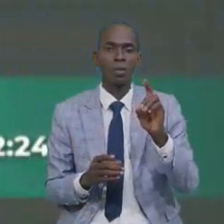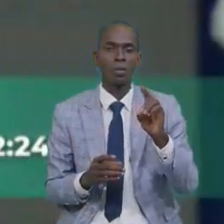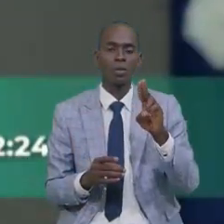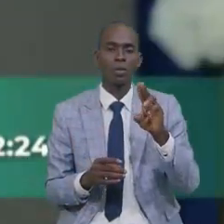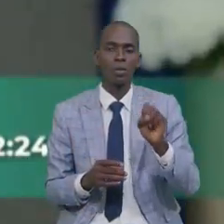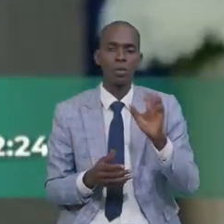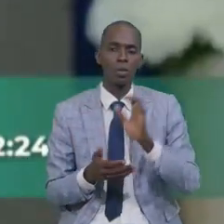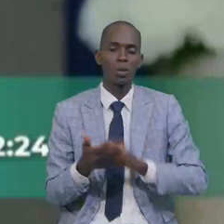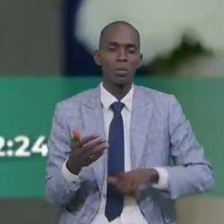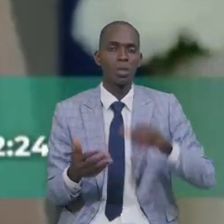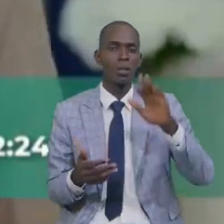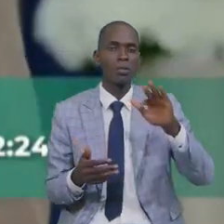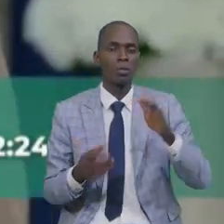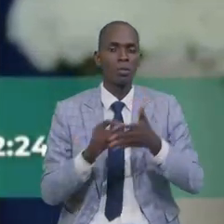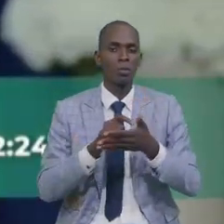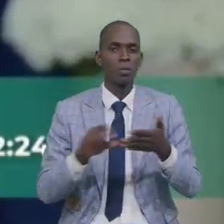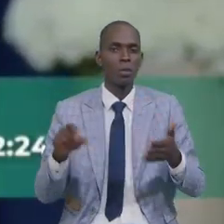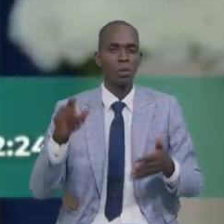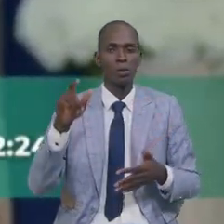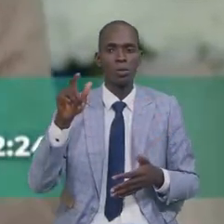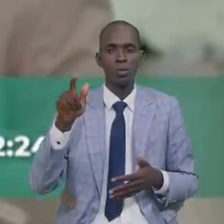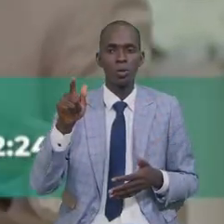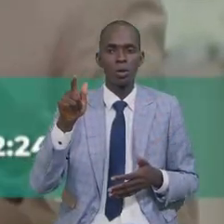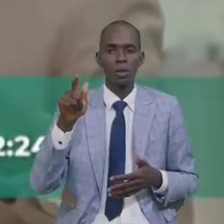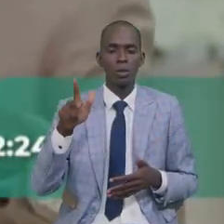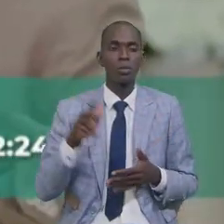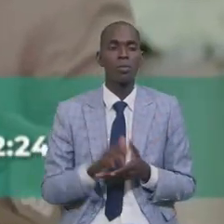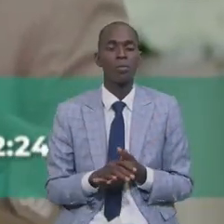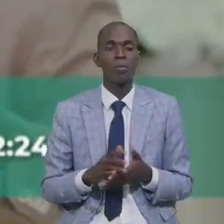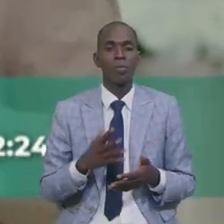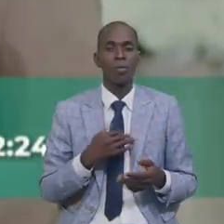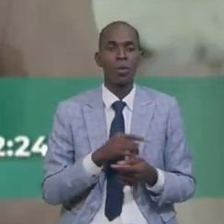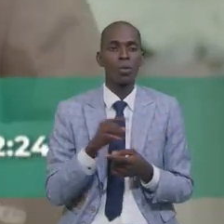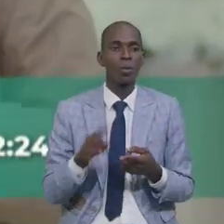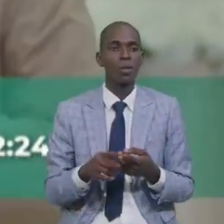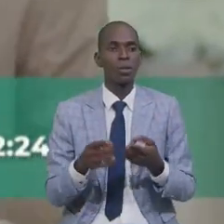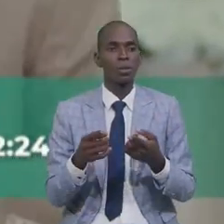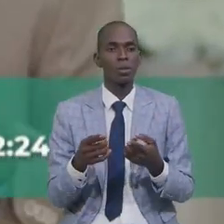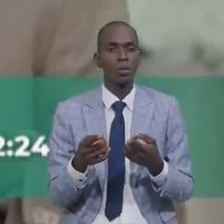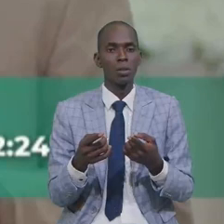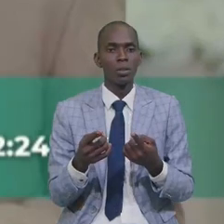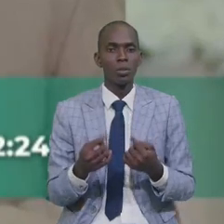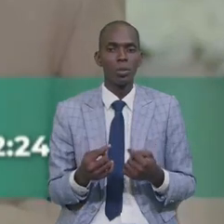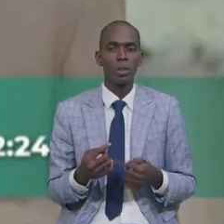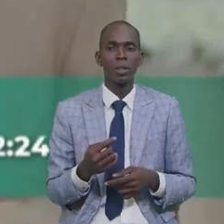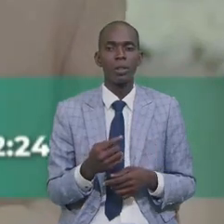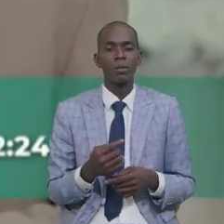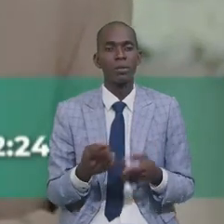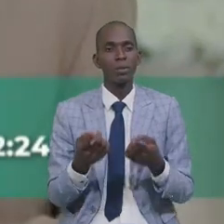Exode 15, verset 23. Exode 15, 23.